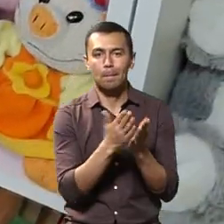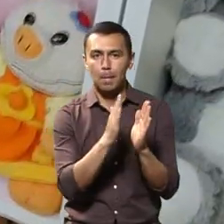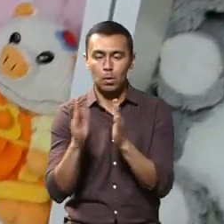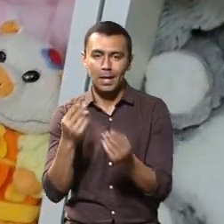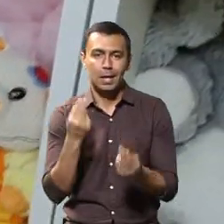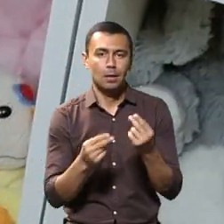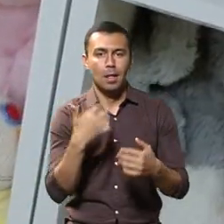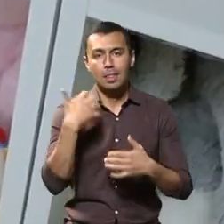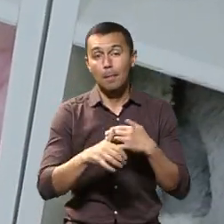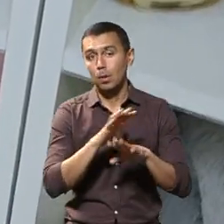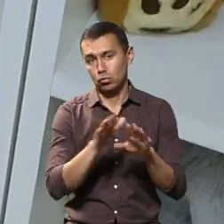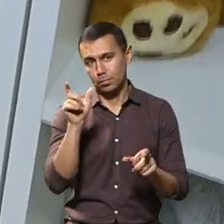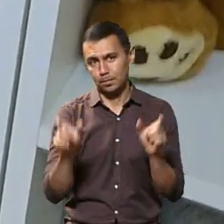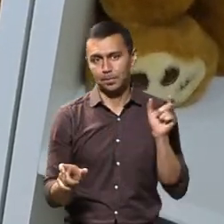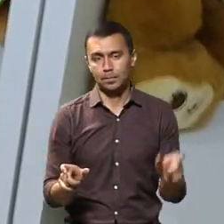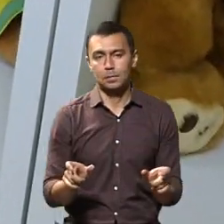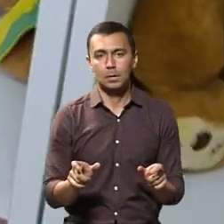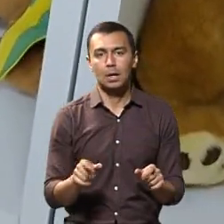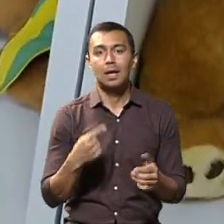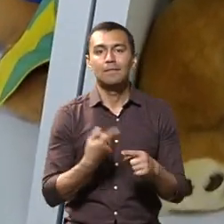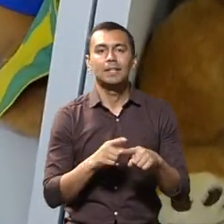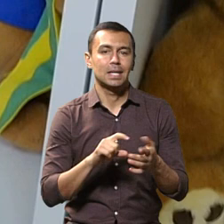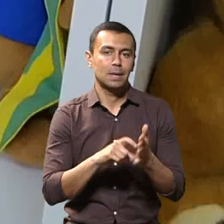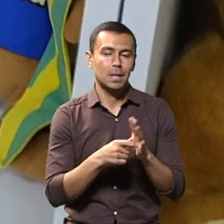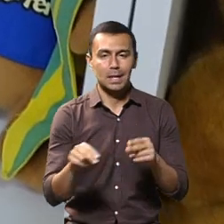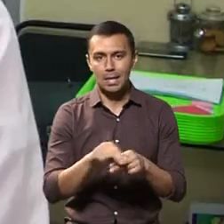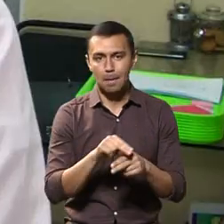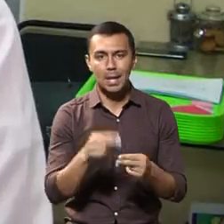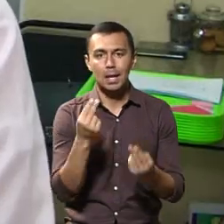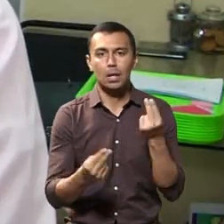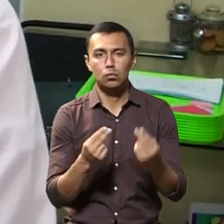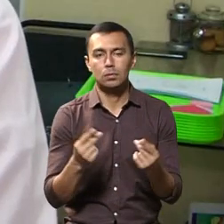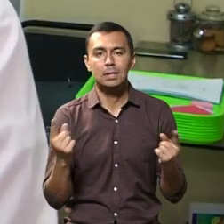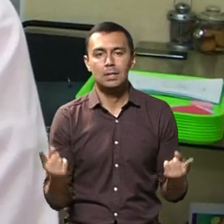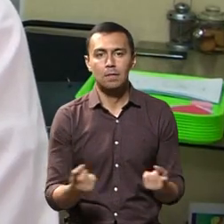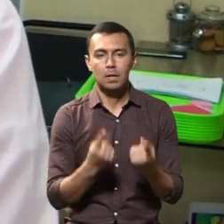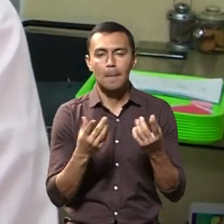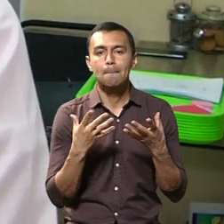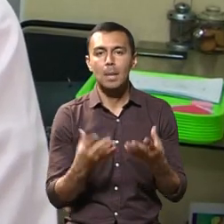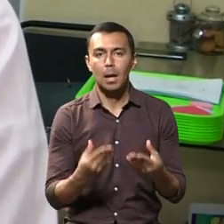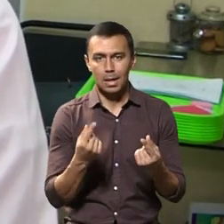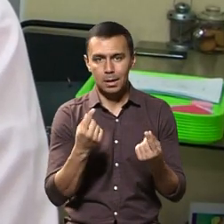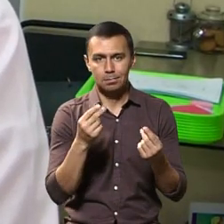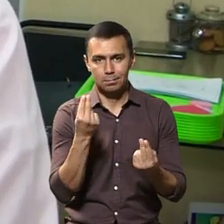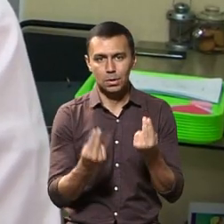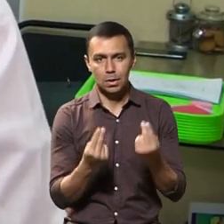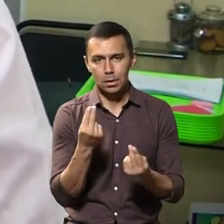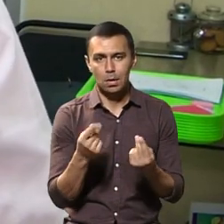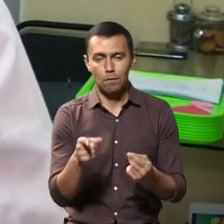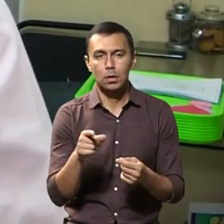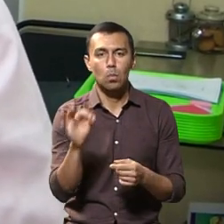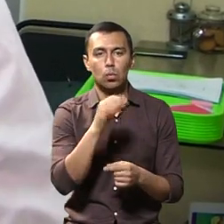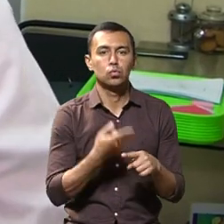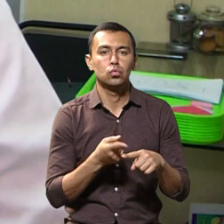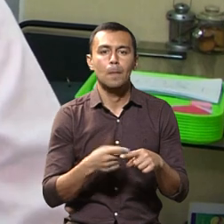іграшок небайдужі люди. У даній кімнаті терапії іграшок зазвичай м'які іграшки, бо вони саме про